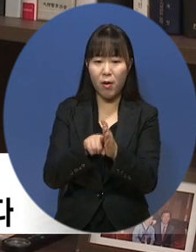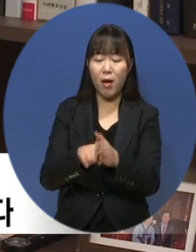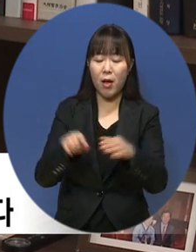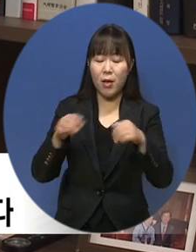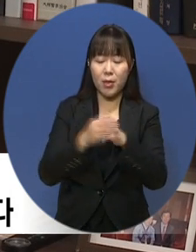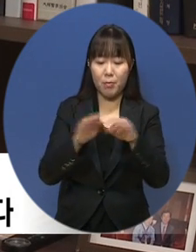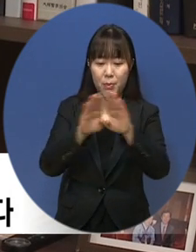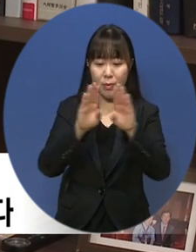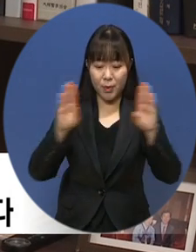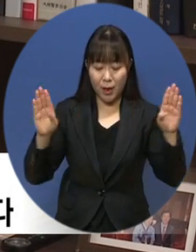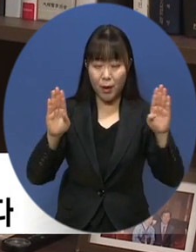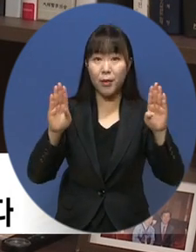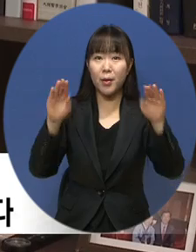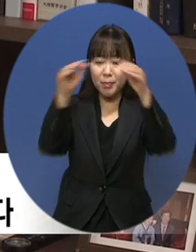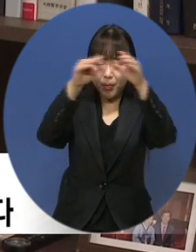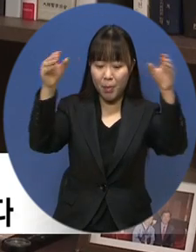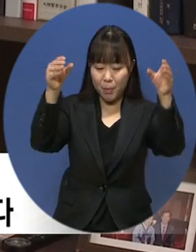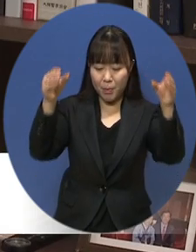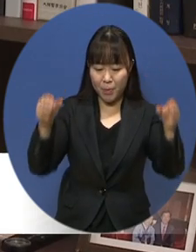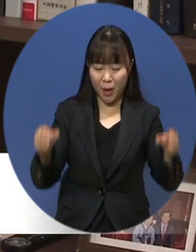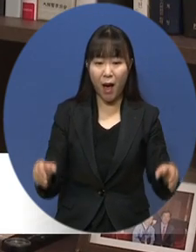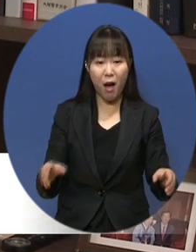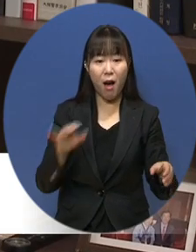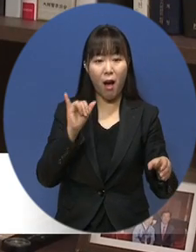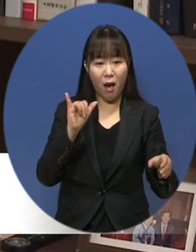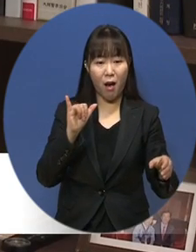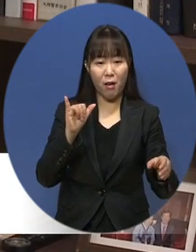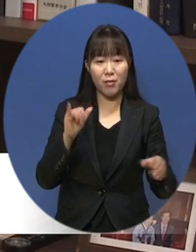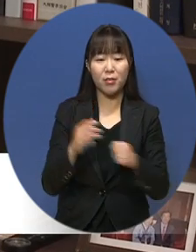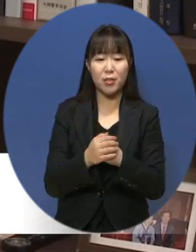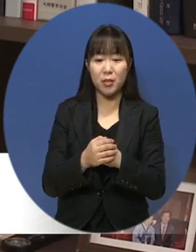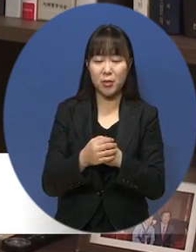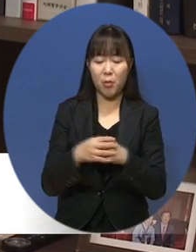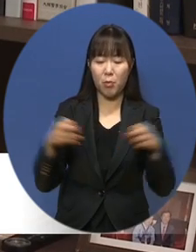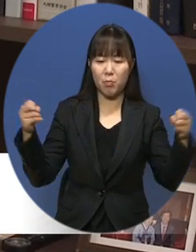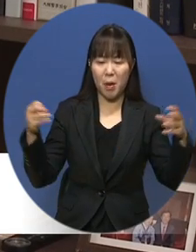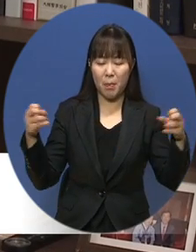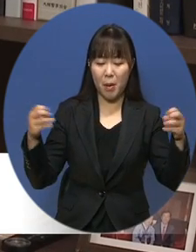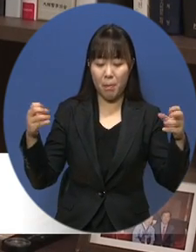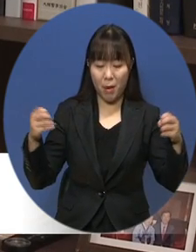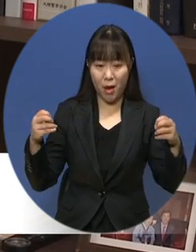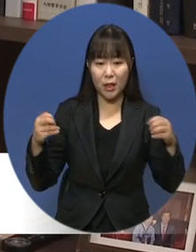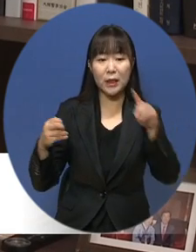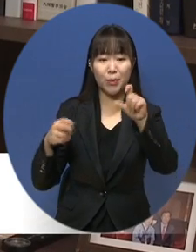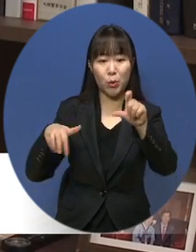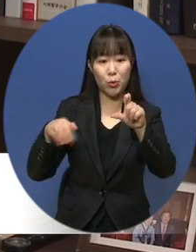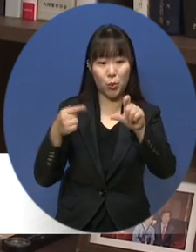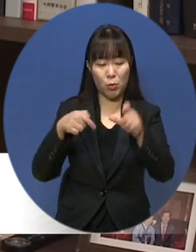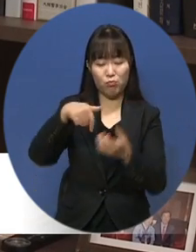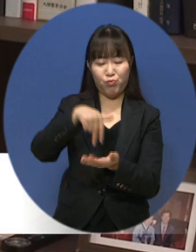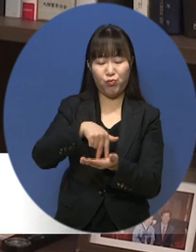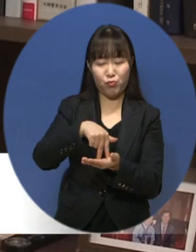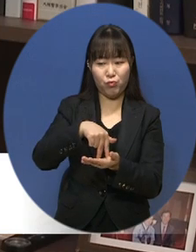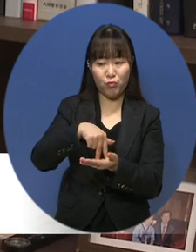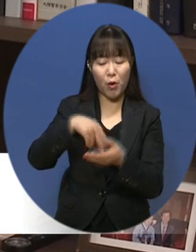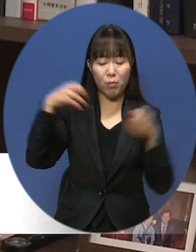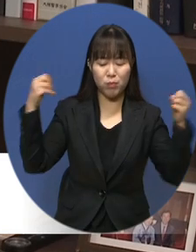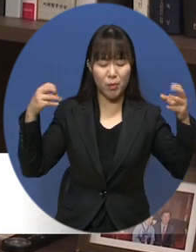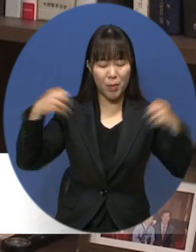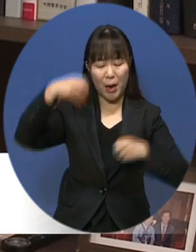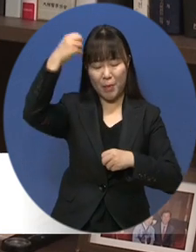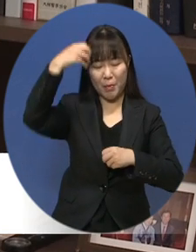들어오는 현관에 소독기를 설치했습니다. 이 게이트처럼 생긴 그 부분에 잠깐 서 있으면 한 15초